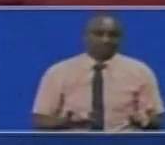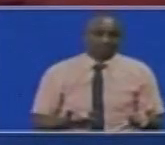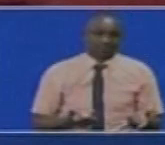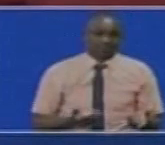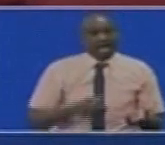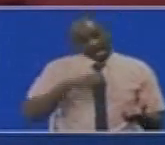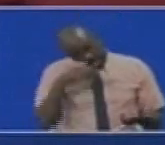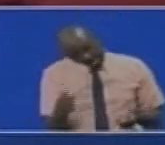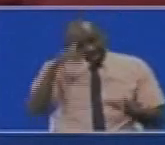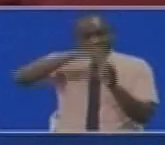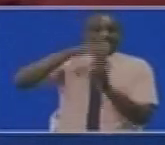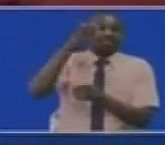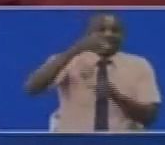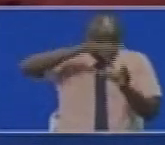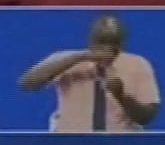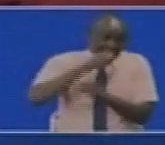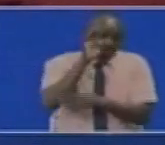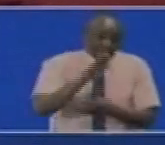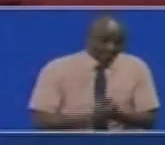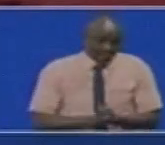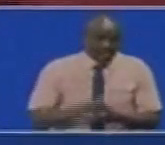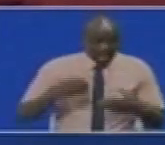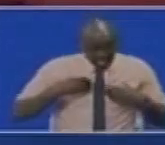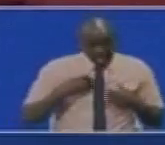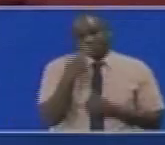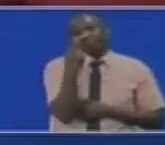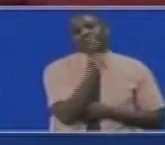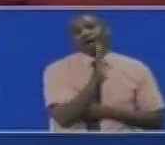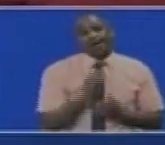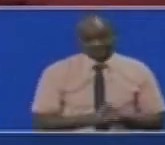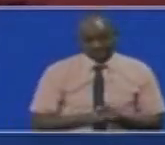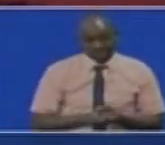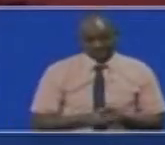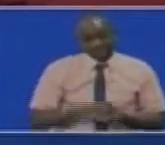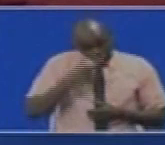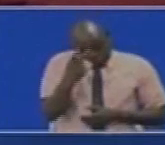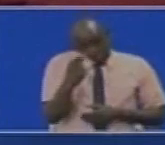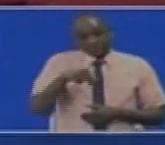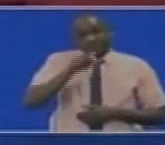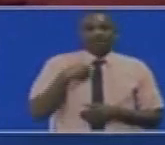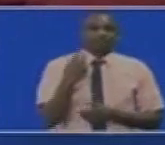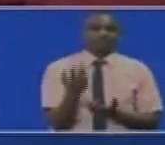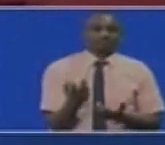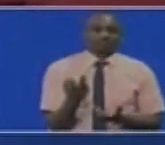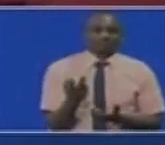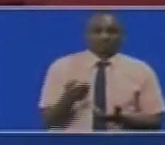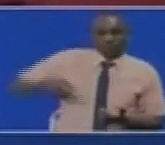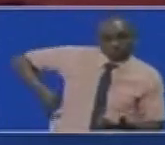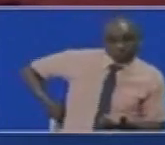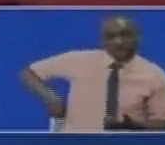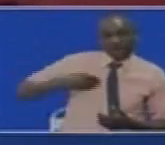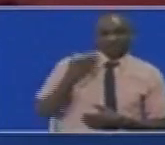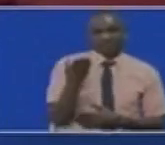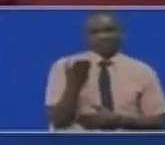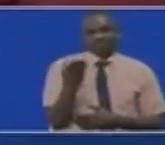kuna yeye mwenyewe katika gari, ako na yule wake pale, na haya zake mbili, moja kifugi hapa on the